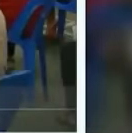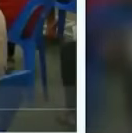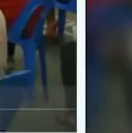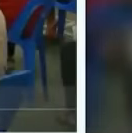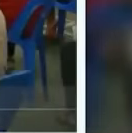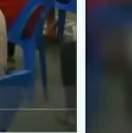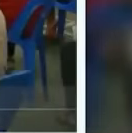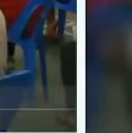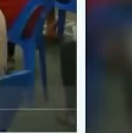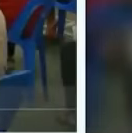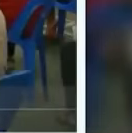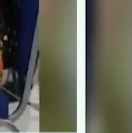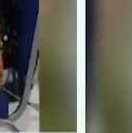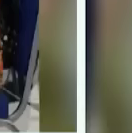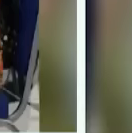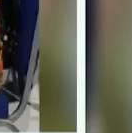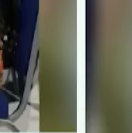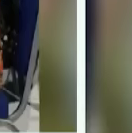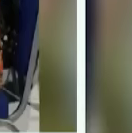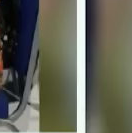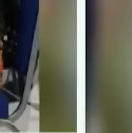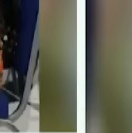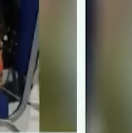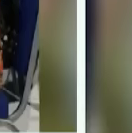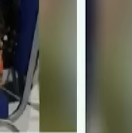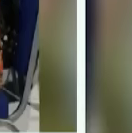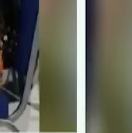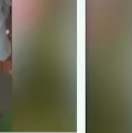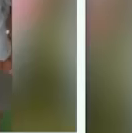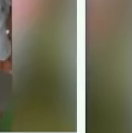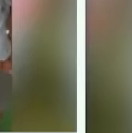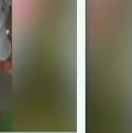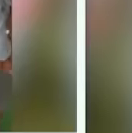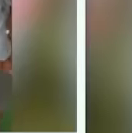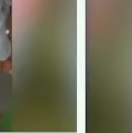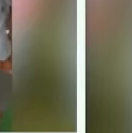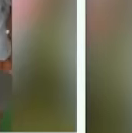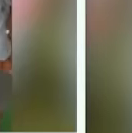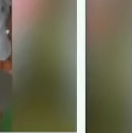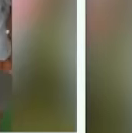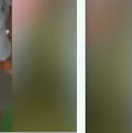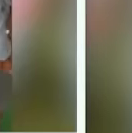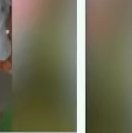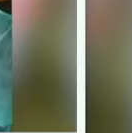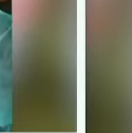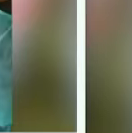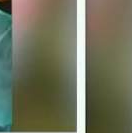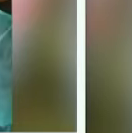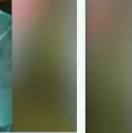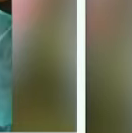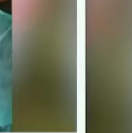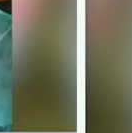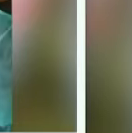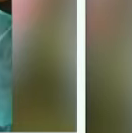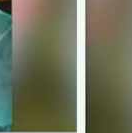aplikasi MySejahtera juga dipermudahkan, yang mana pendaftaran dan rekod vaksinasi mereka hanya akan dimuat naik ke dalam sistem